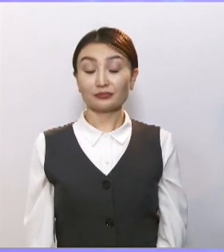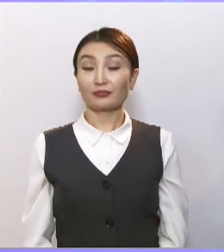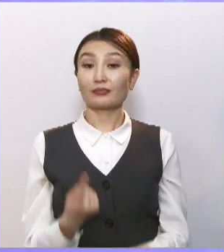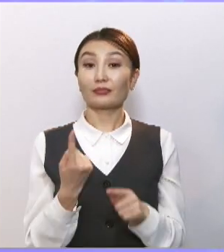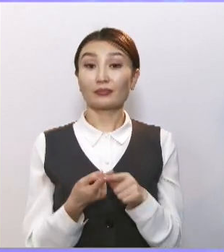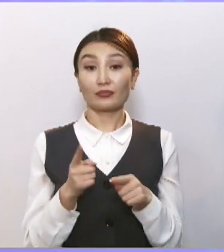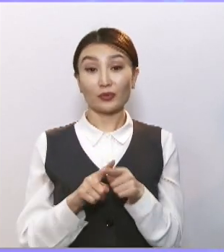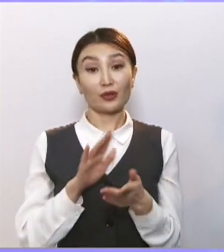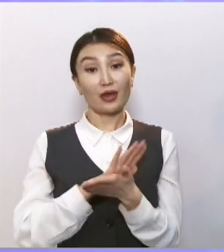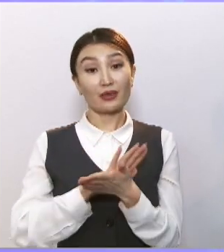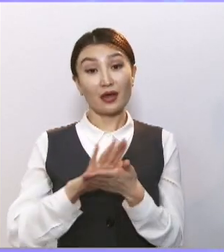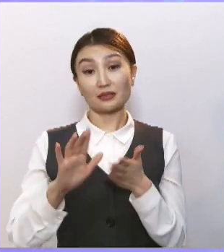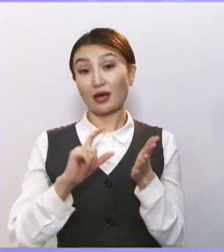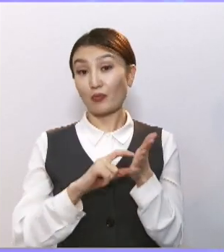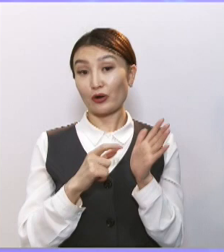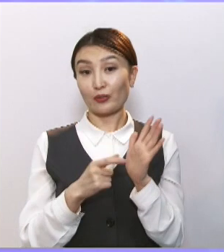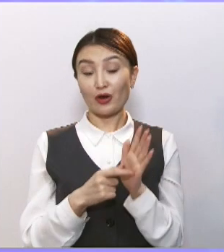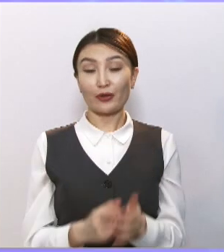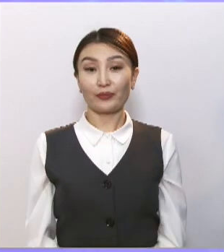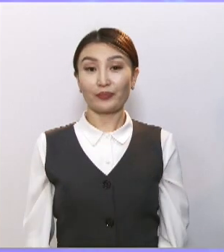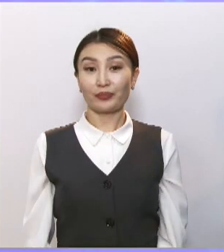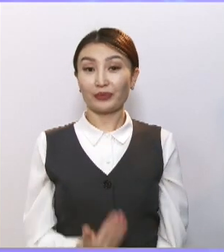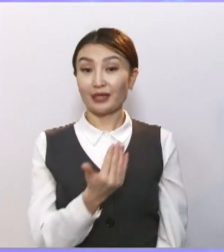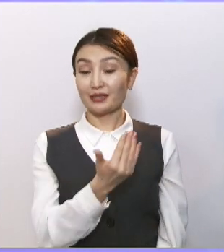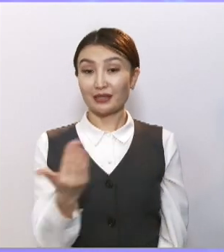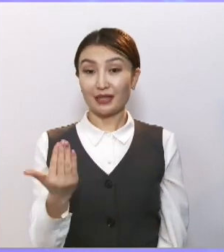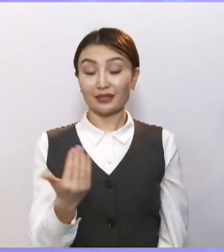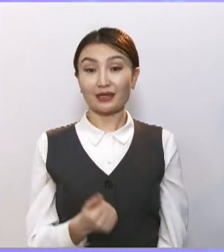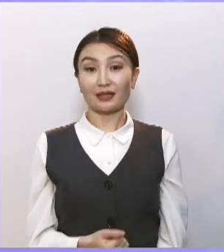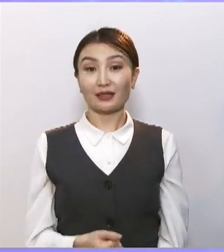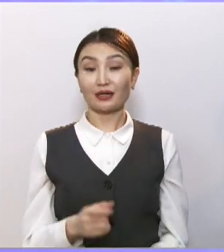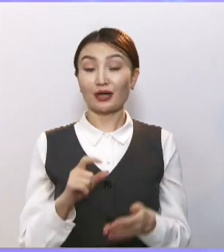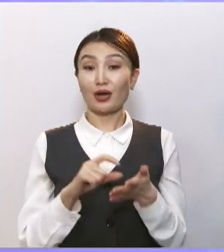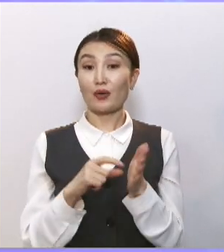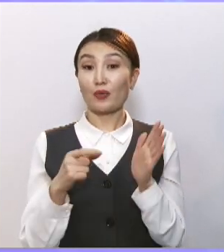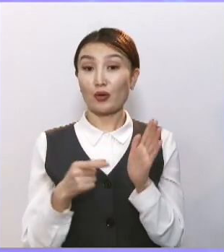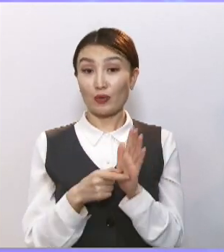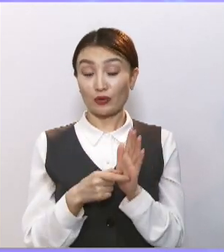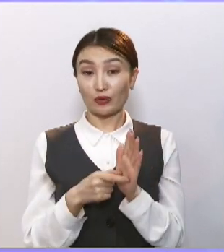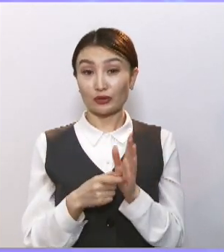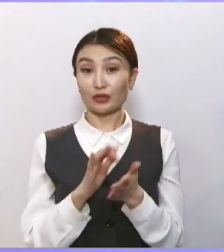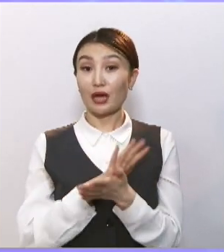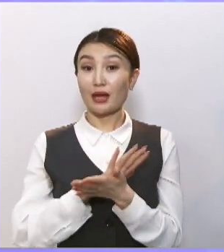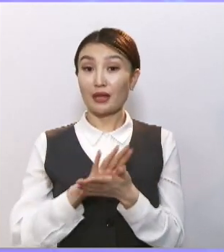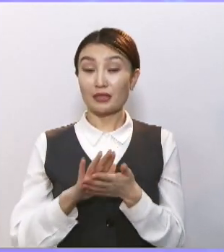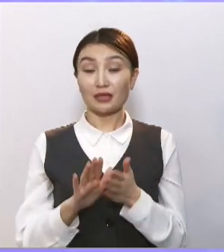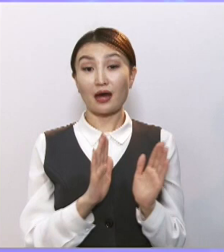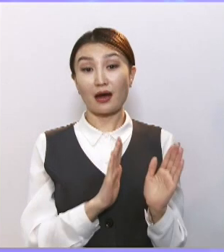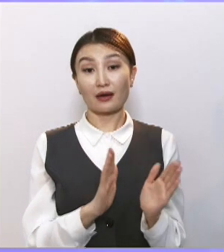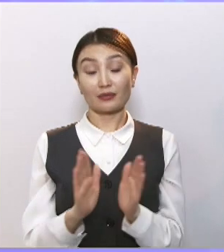Бул таза бөлмө. Силер дагы бөлмөңөрдү таза